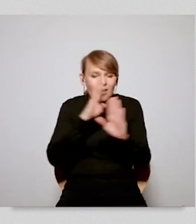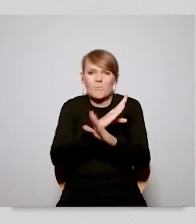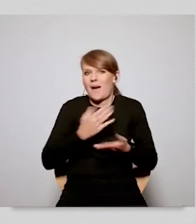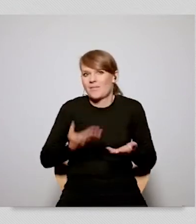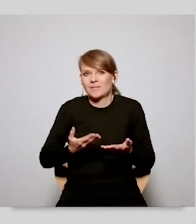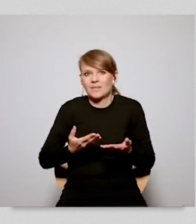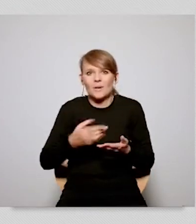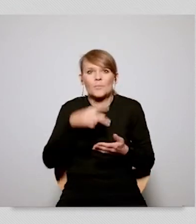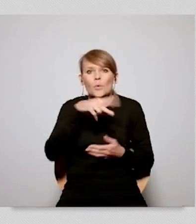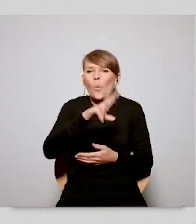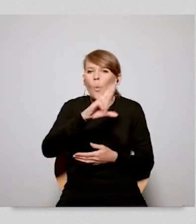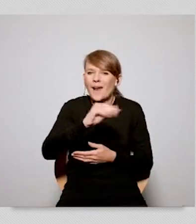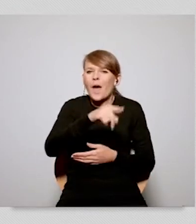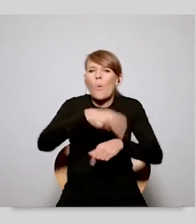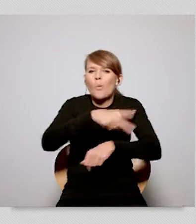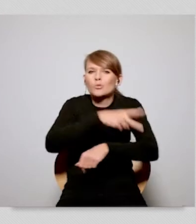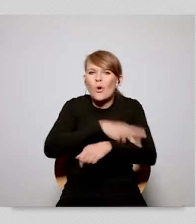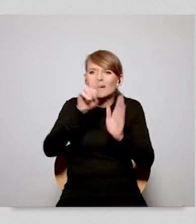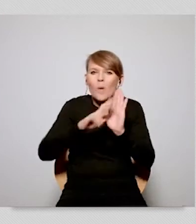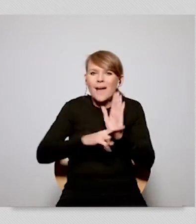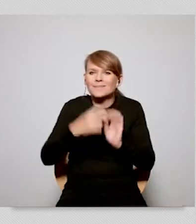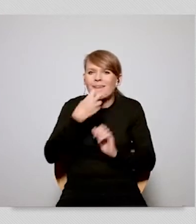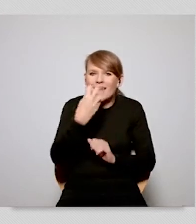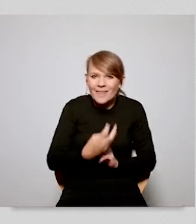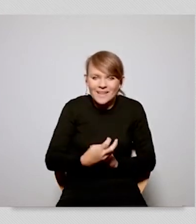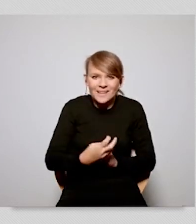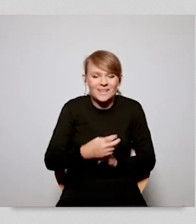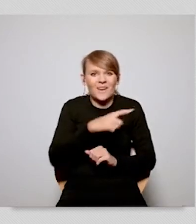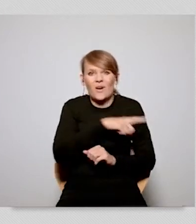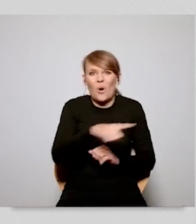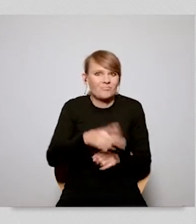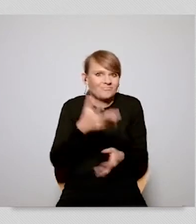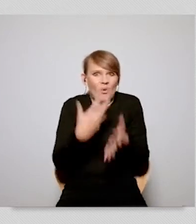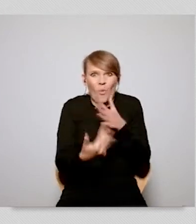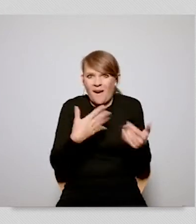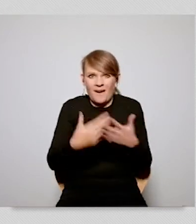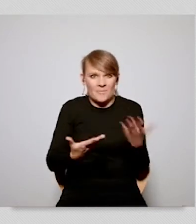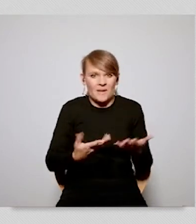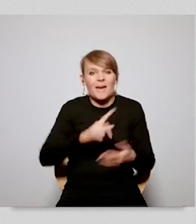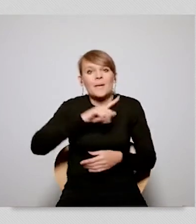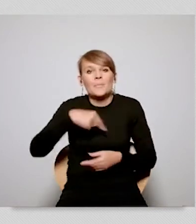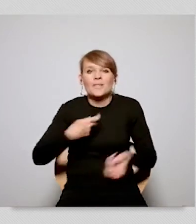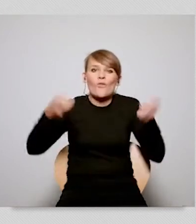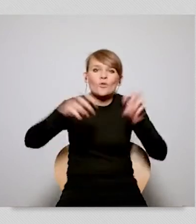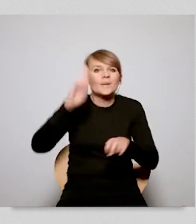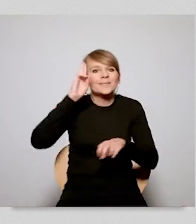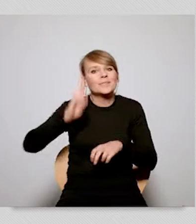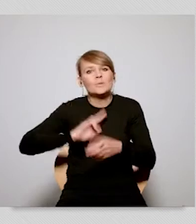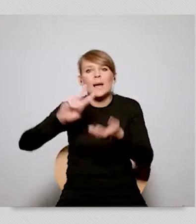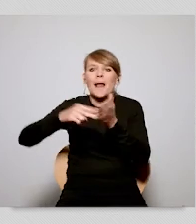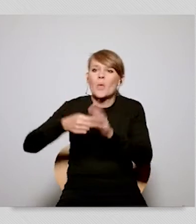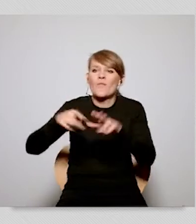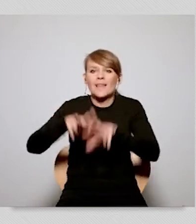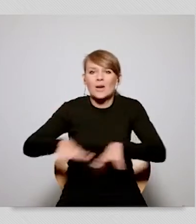URE, czyli Urząd Regulacji Energetyki są totalnie osłabione. Tworzymy instytucje na przykład planowania rodziny, a nie mamy